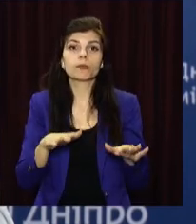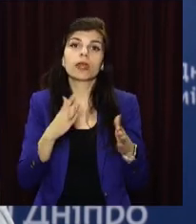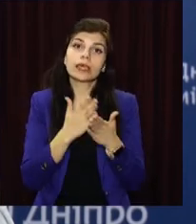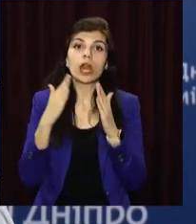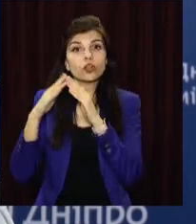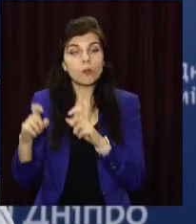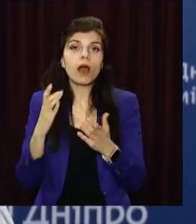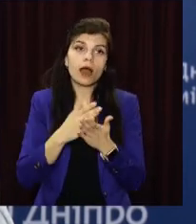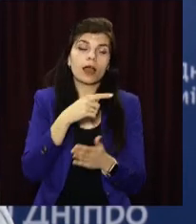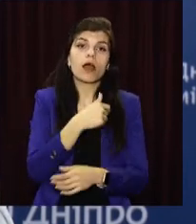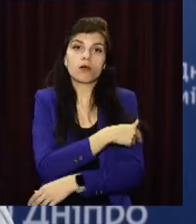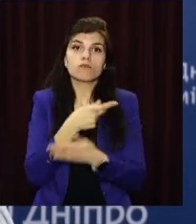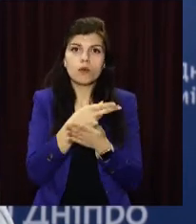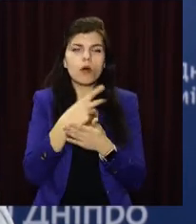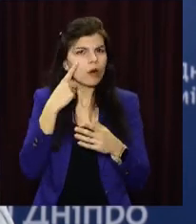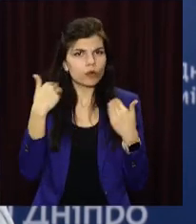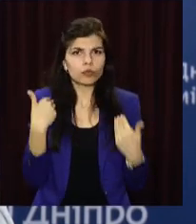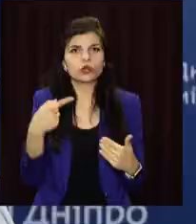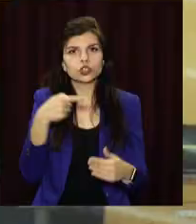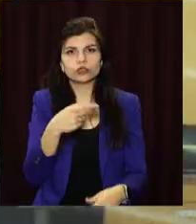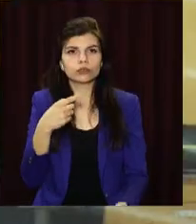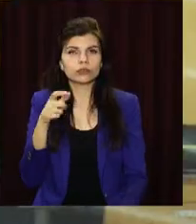знаходиться 1255 осіб.